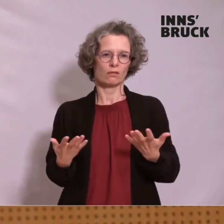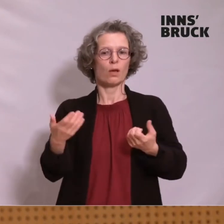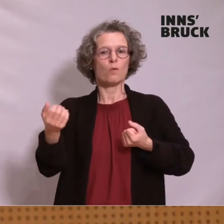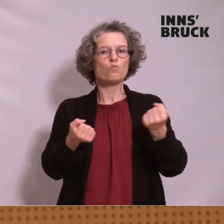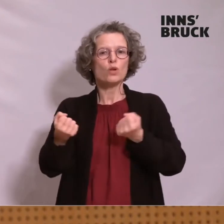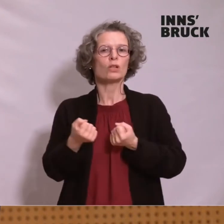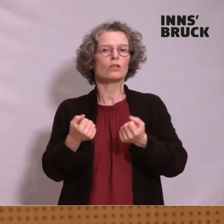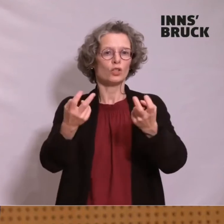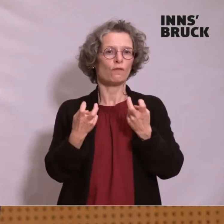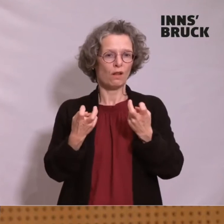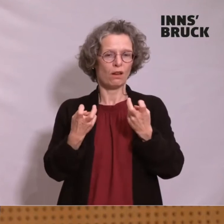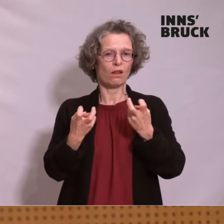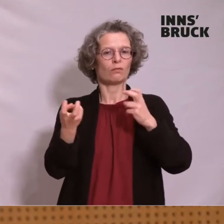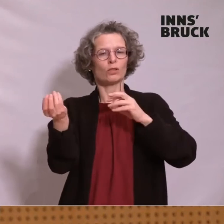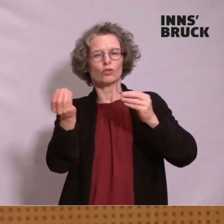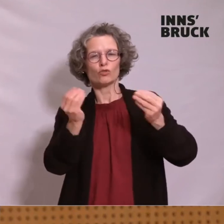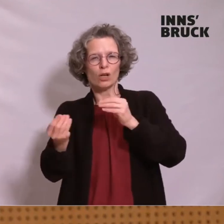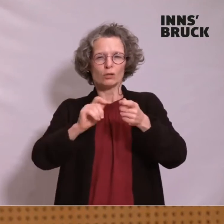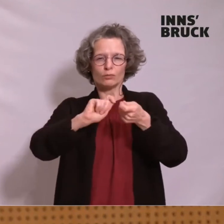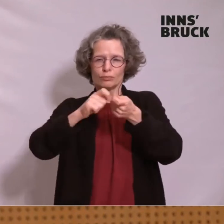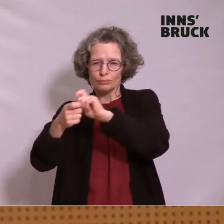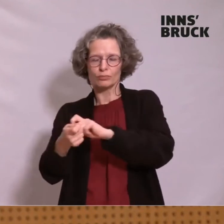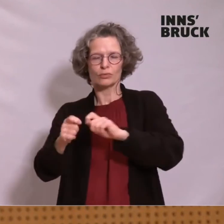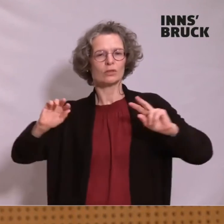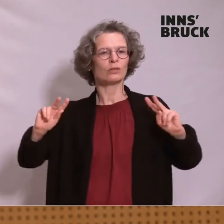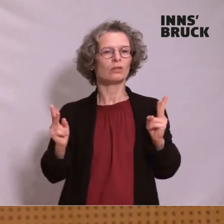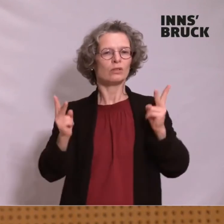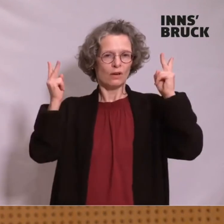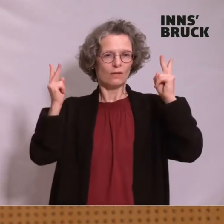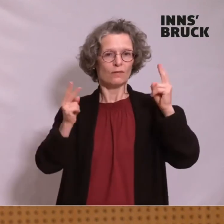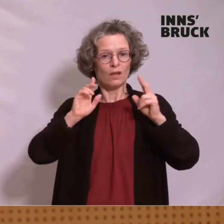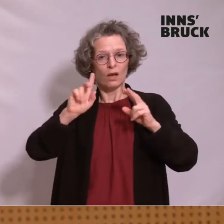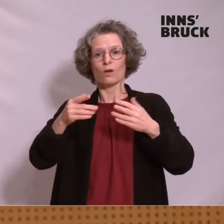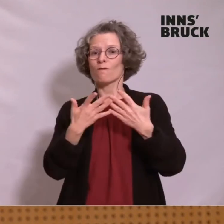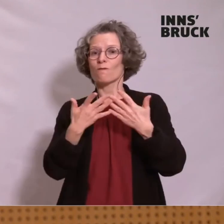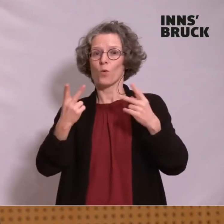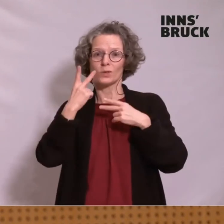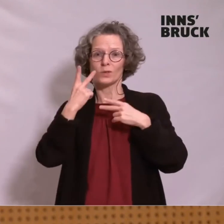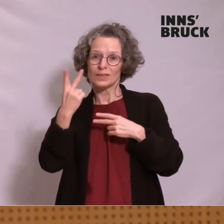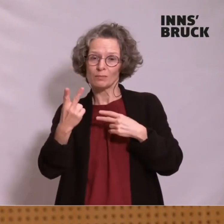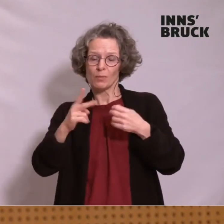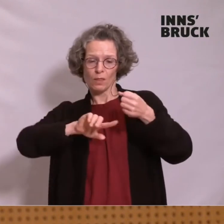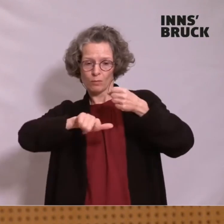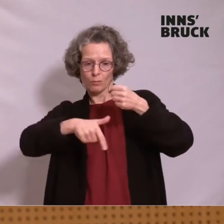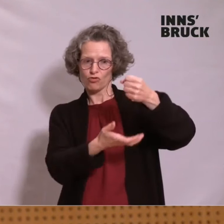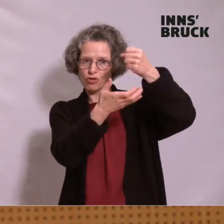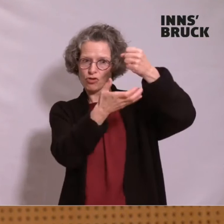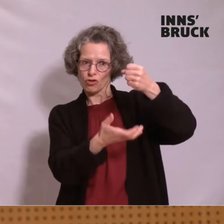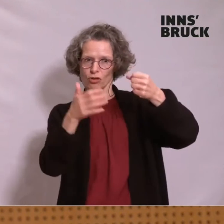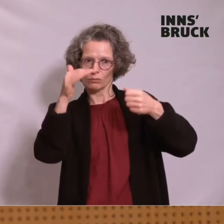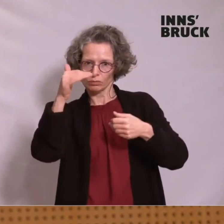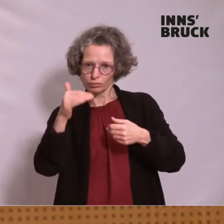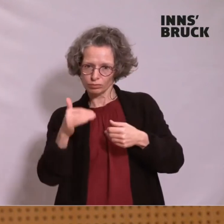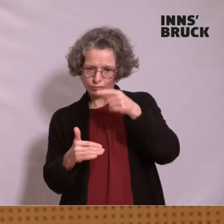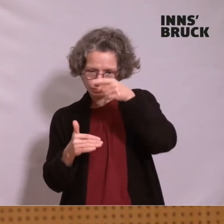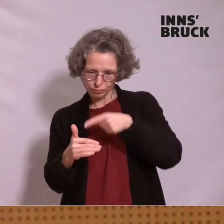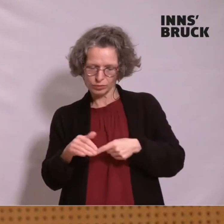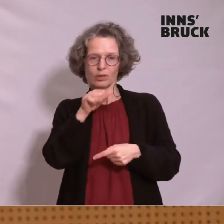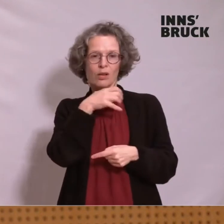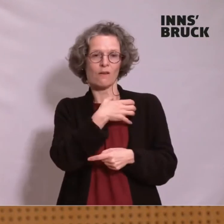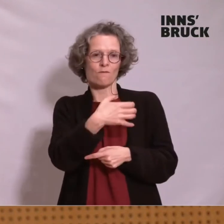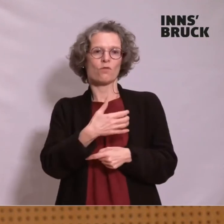Wille, Gestaltungskraft, sehr wohl auch ausgedrückt in einem Budget. Keine Wunder, aber ein höchstmögliches